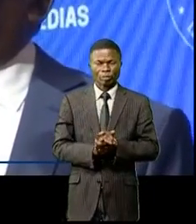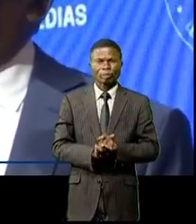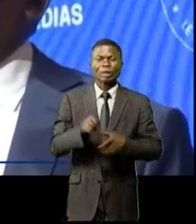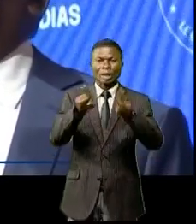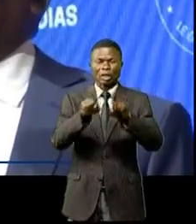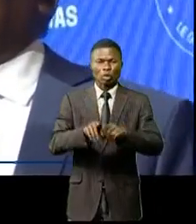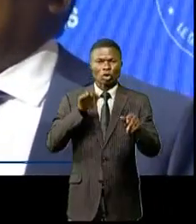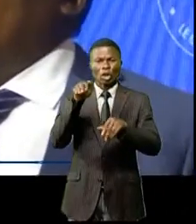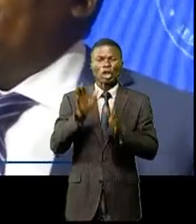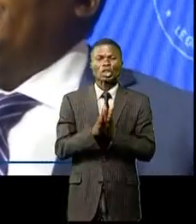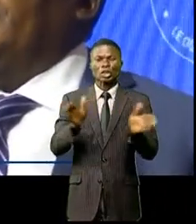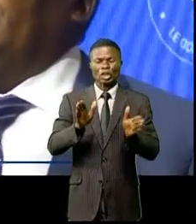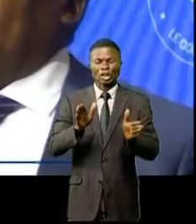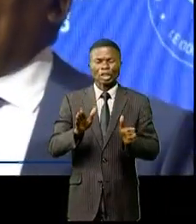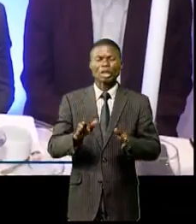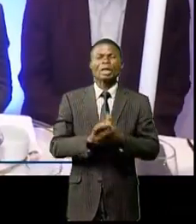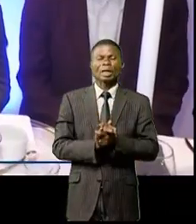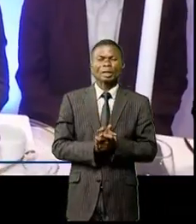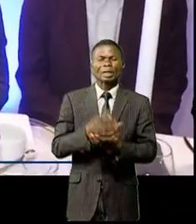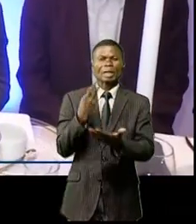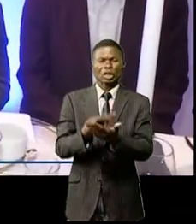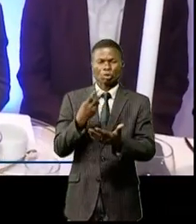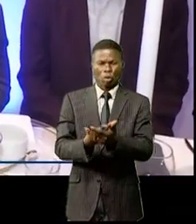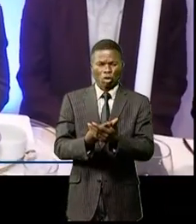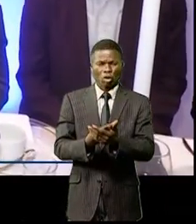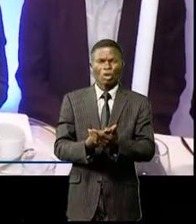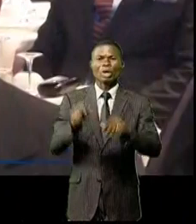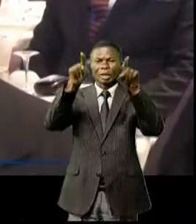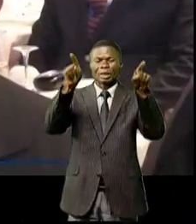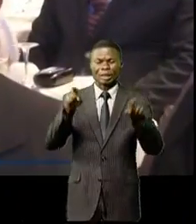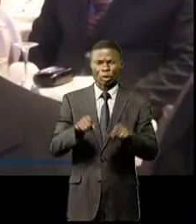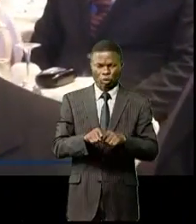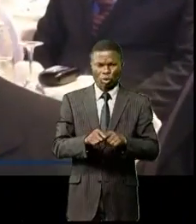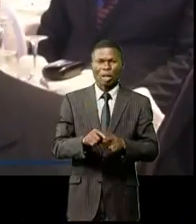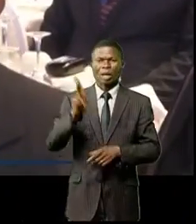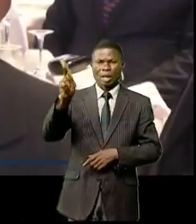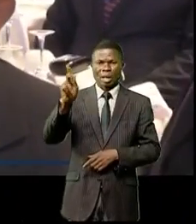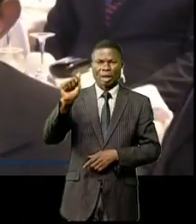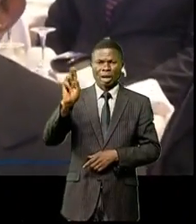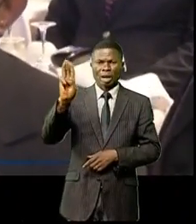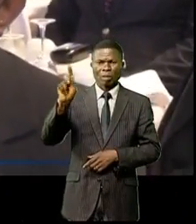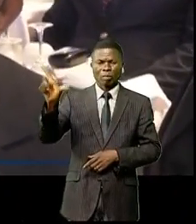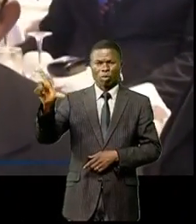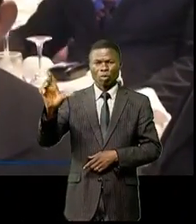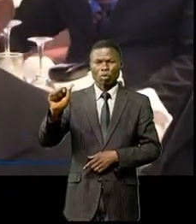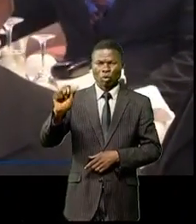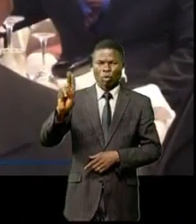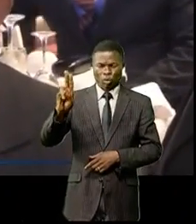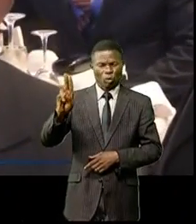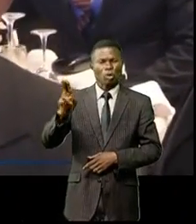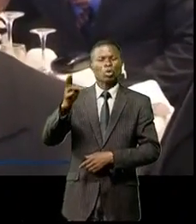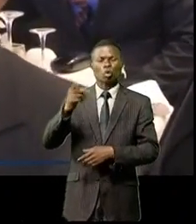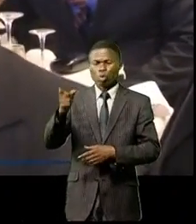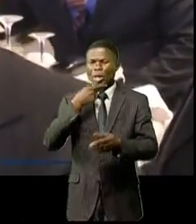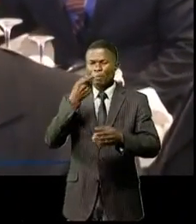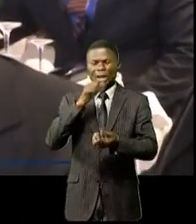Kaboulou, de faire les témoignages élogieux du parcours professionnel de celui qu'il qualifie d'irremplaçable, avant de solliciter auprès